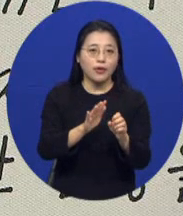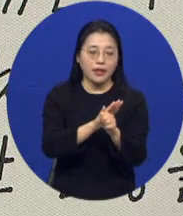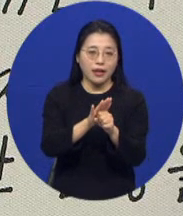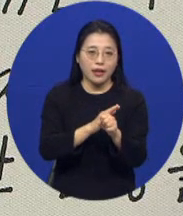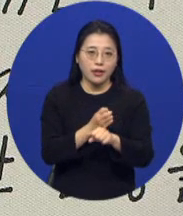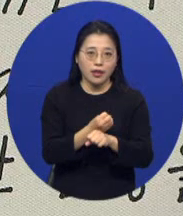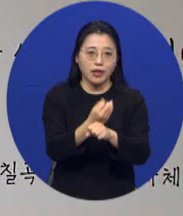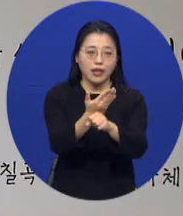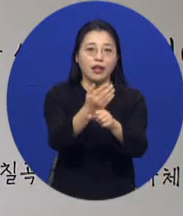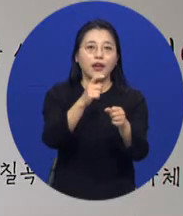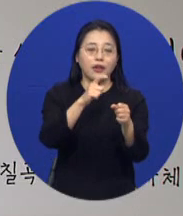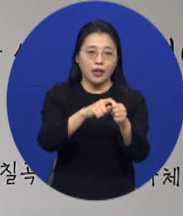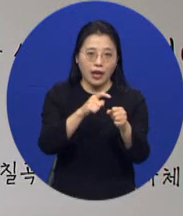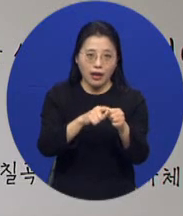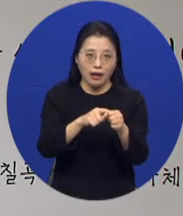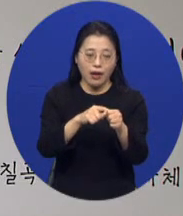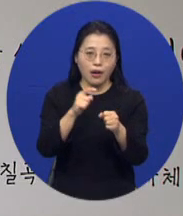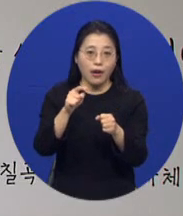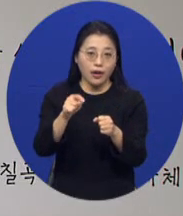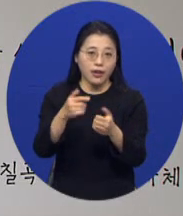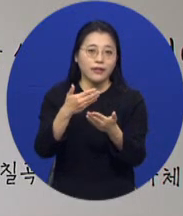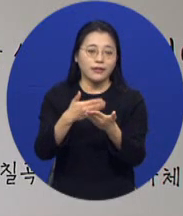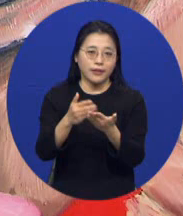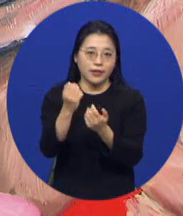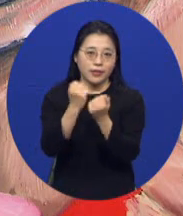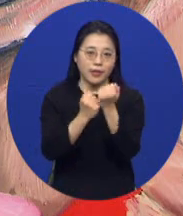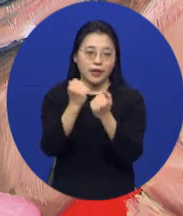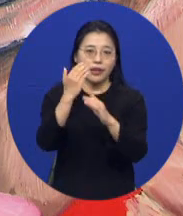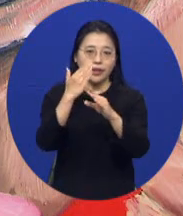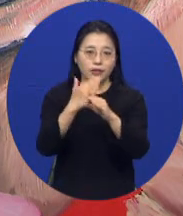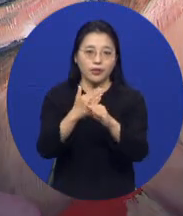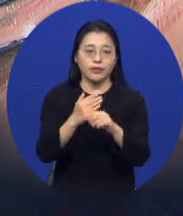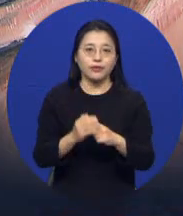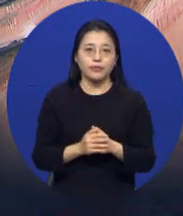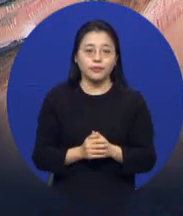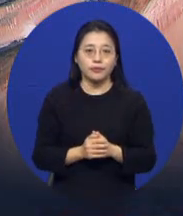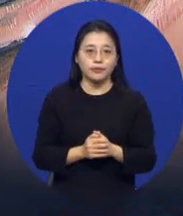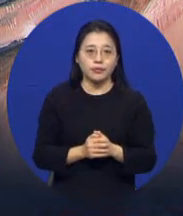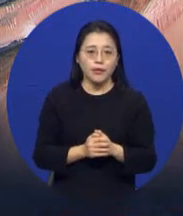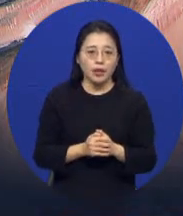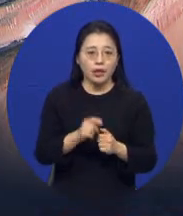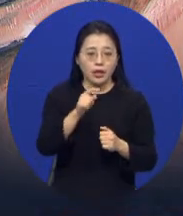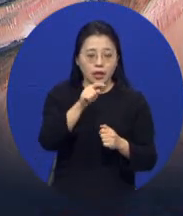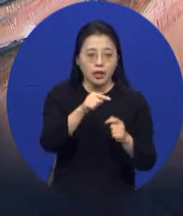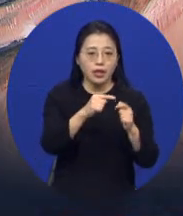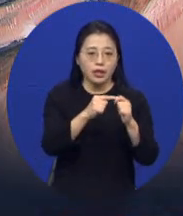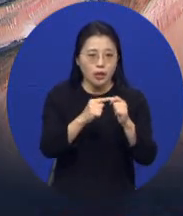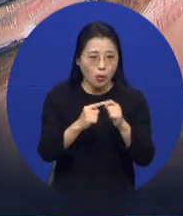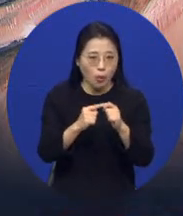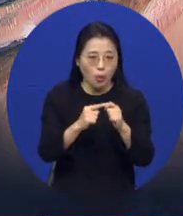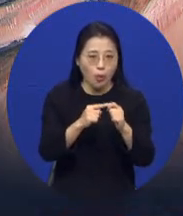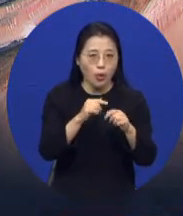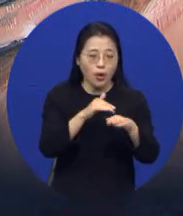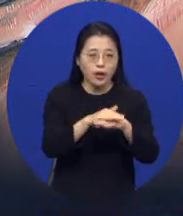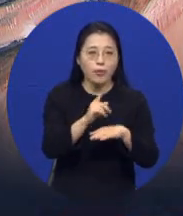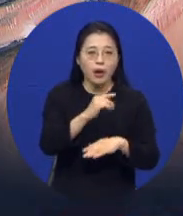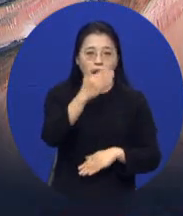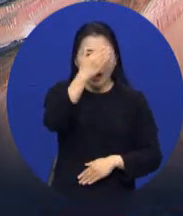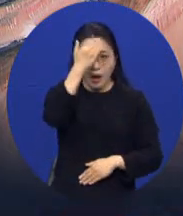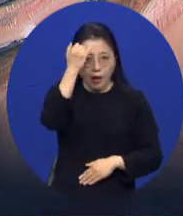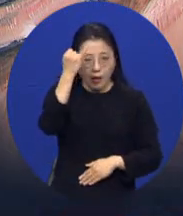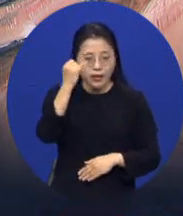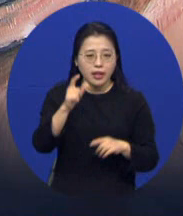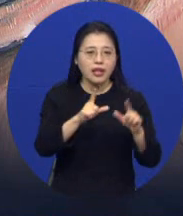칠곡 할머니들의 글꼴로 작품 해설을 한 겁니다 배울 수 있는게 아니잖아요 할머니들이 이때까지